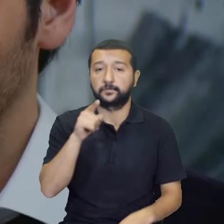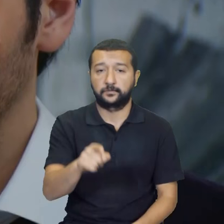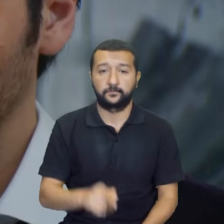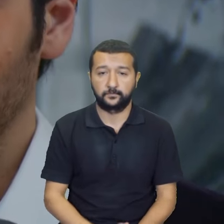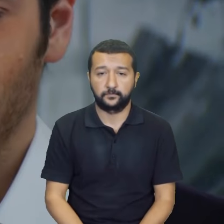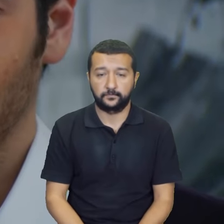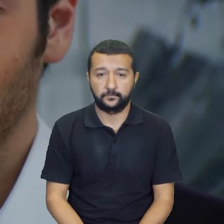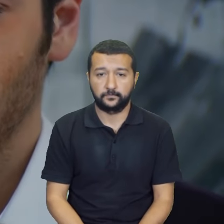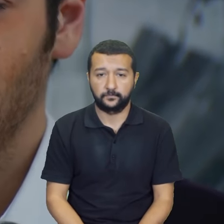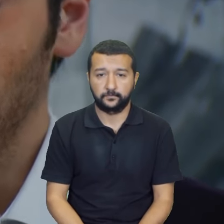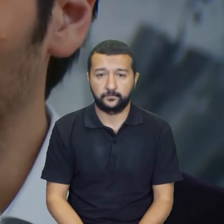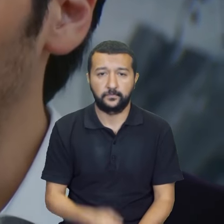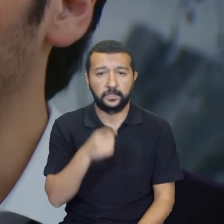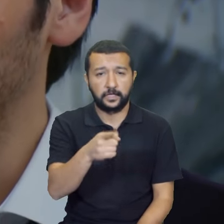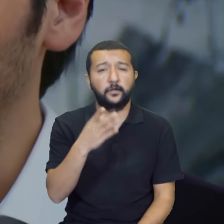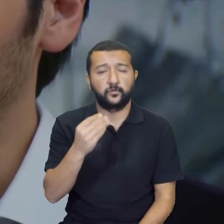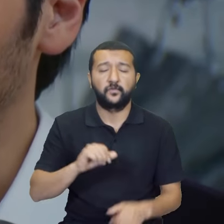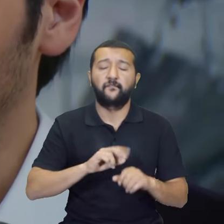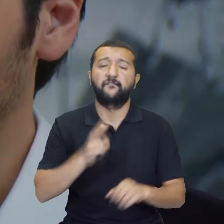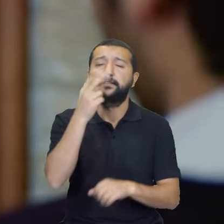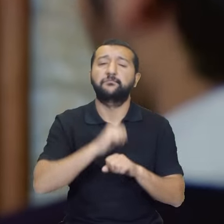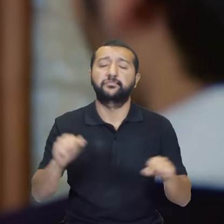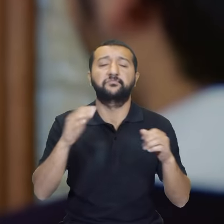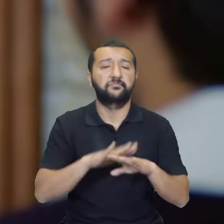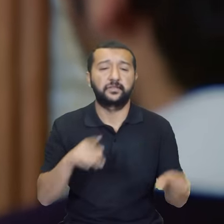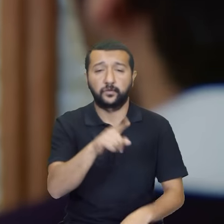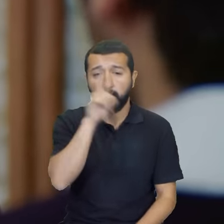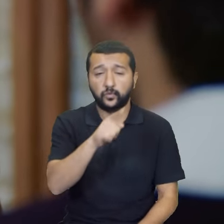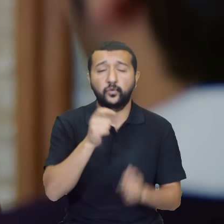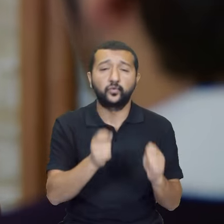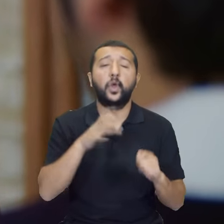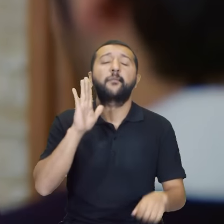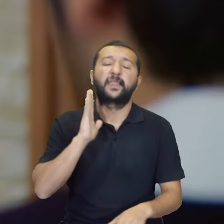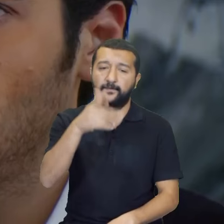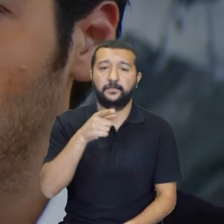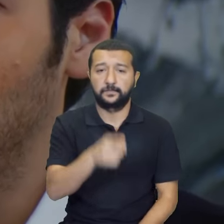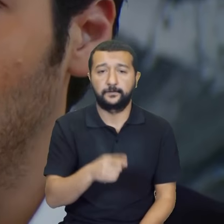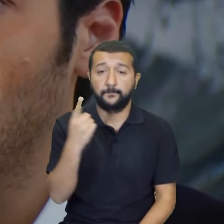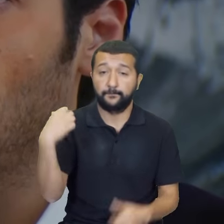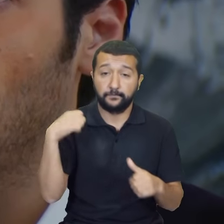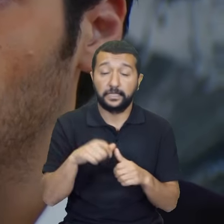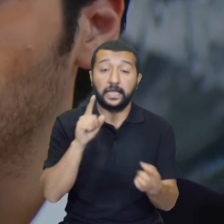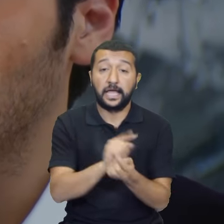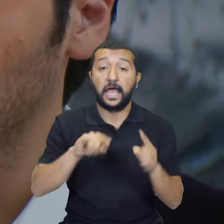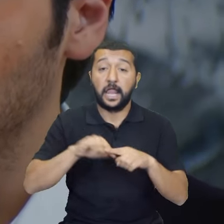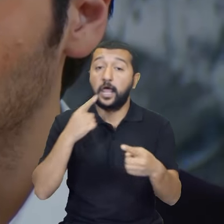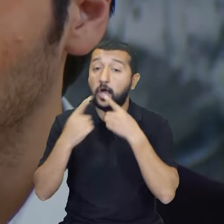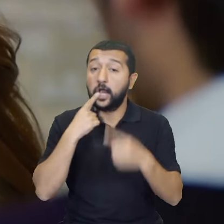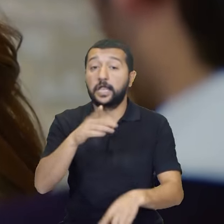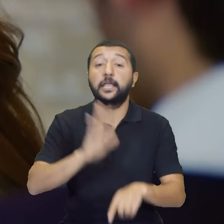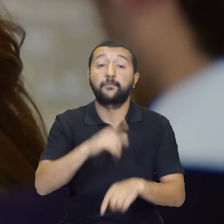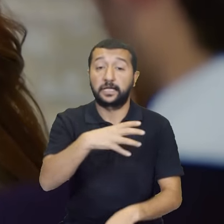senden. Sen çoktan vazgeçmişsin benden. O yüzden zorlama daha fazla. Bir daha da Hale'yle konuşmaya